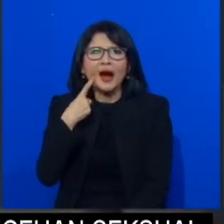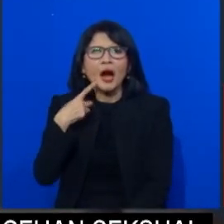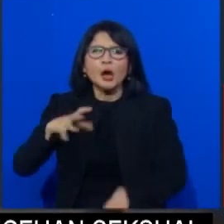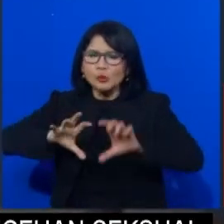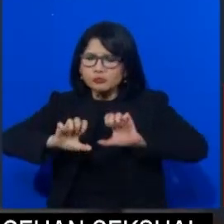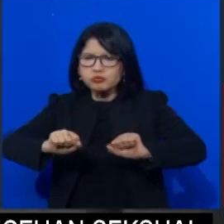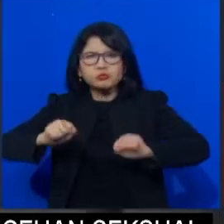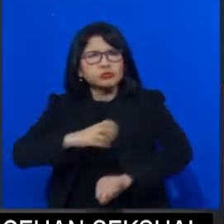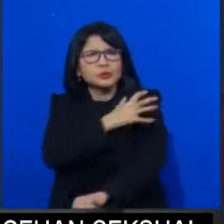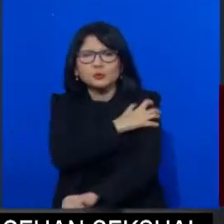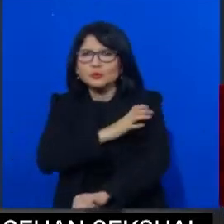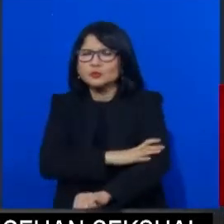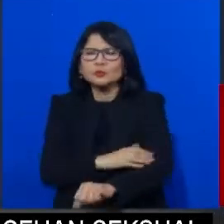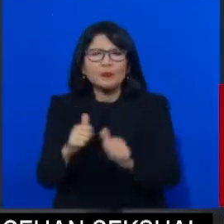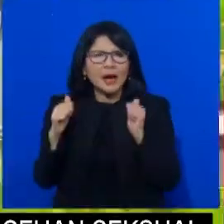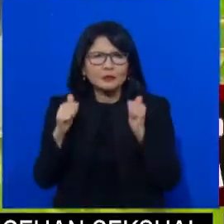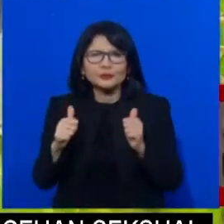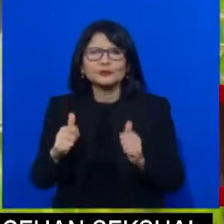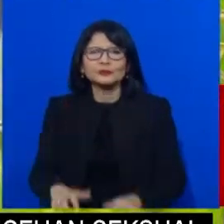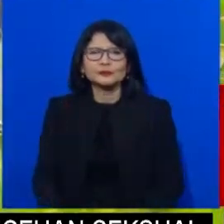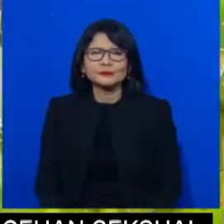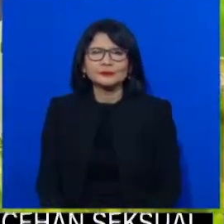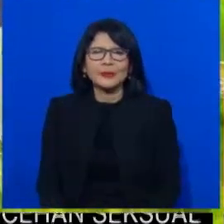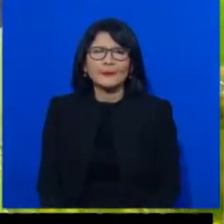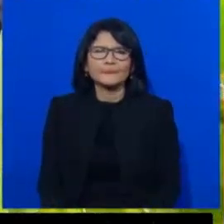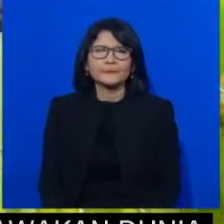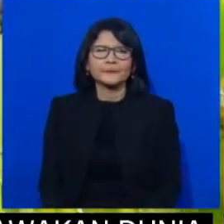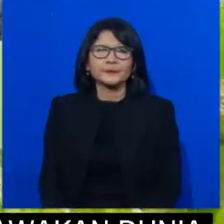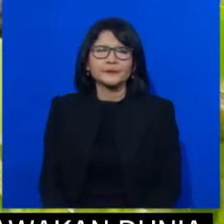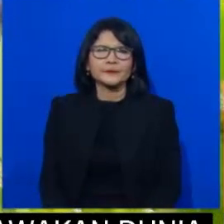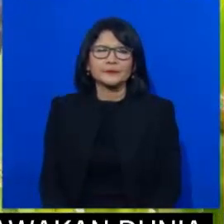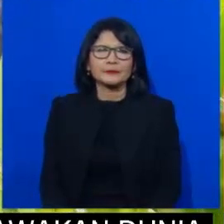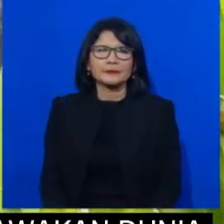apa, nggak ada bekas rasa sakitnya gitu loh, Mbak.